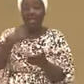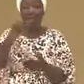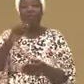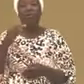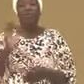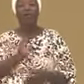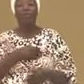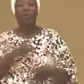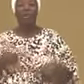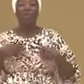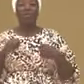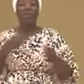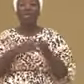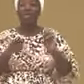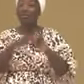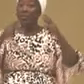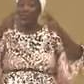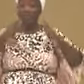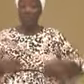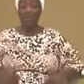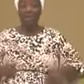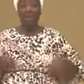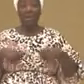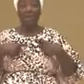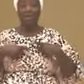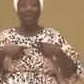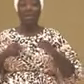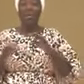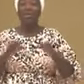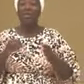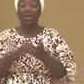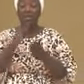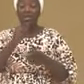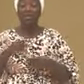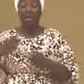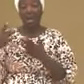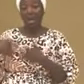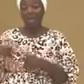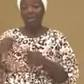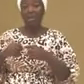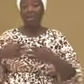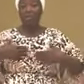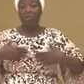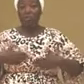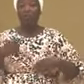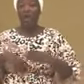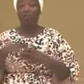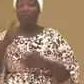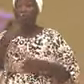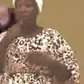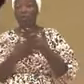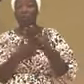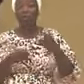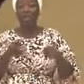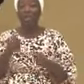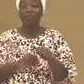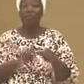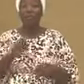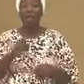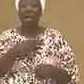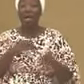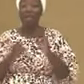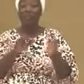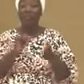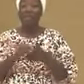même dans la vie physique c'est le coeur qui pompent tout le sang partout est ce que de